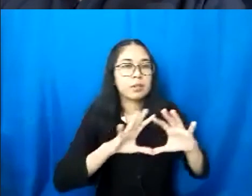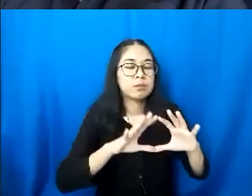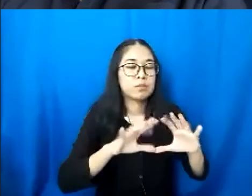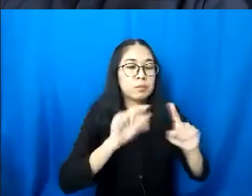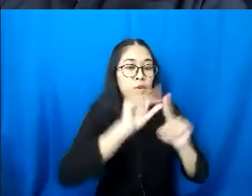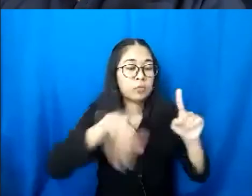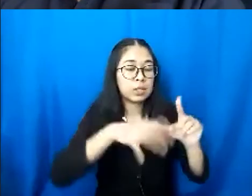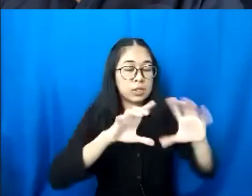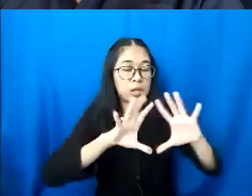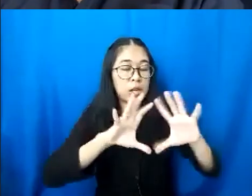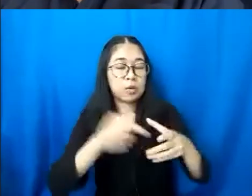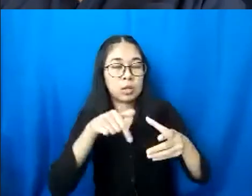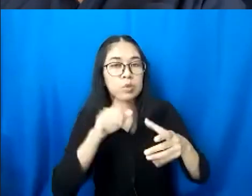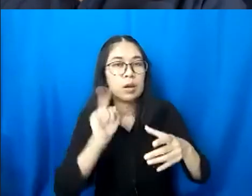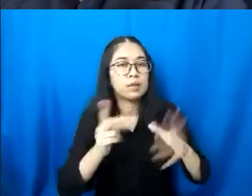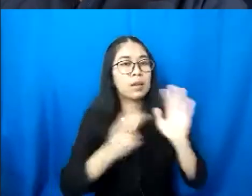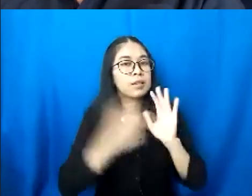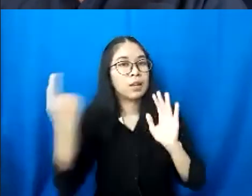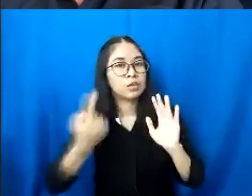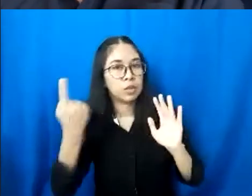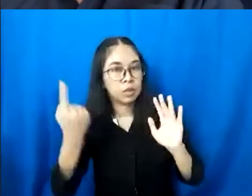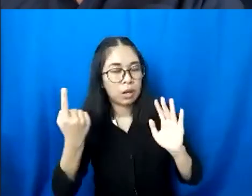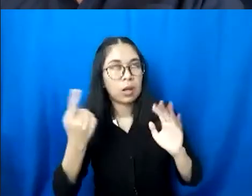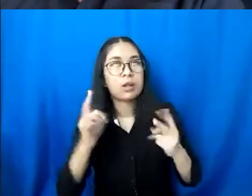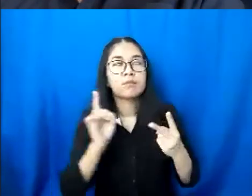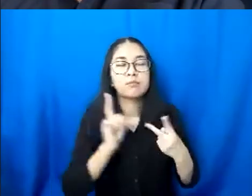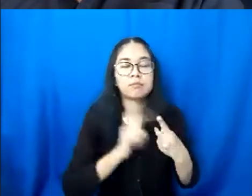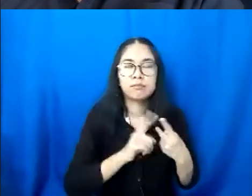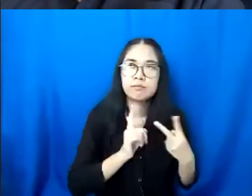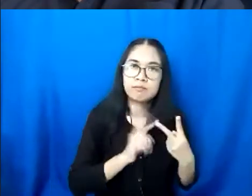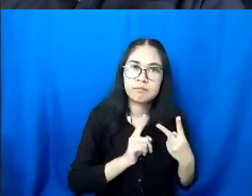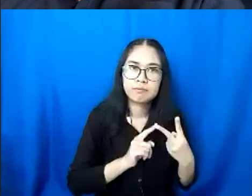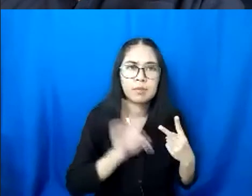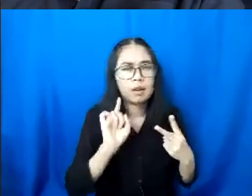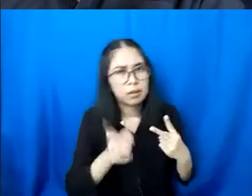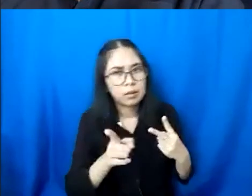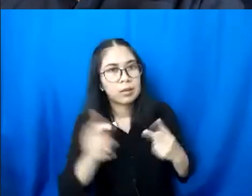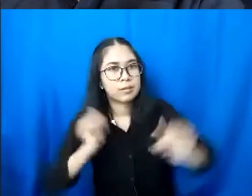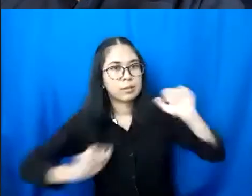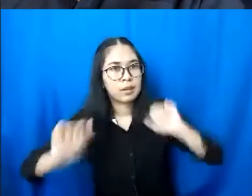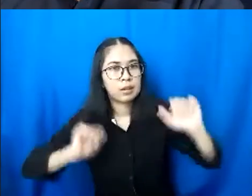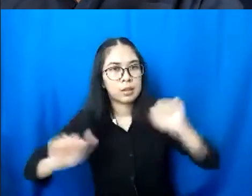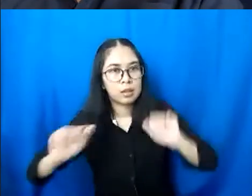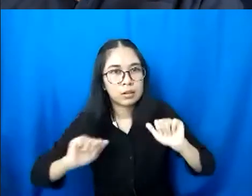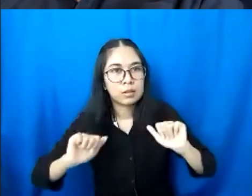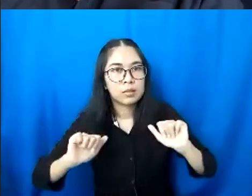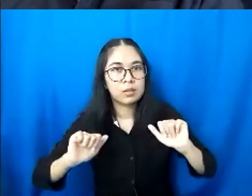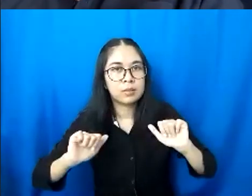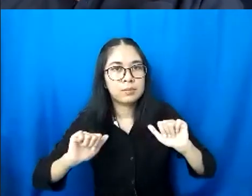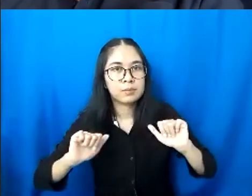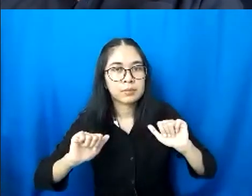yang cabangnya nasional, ada yang misalnya kegiatan yang dilaksanakan oleh